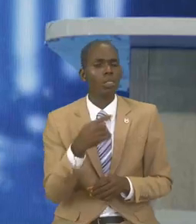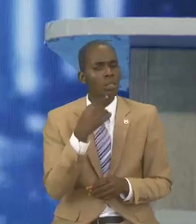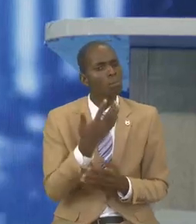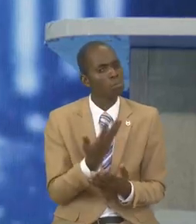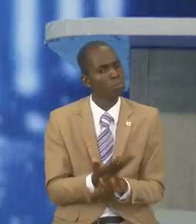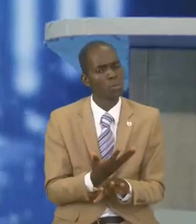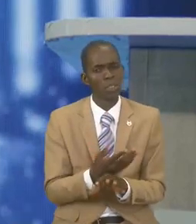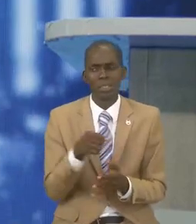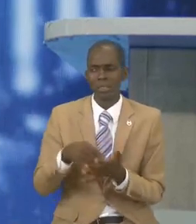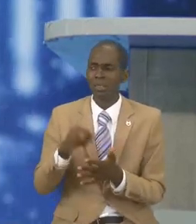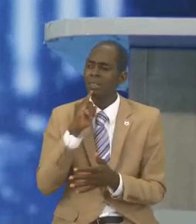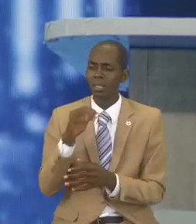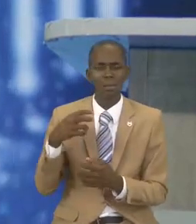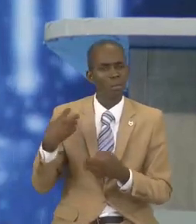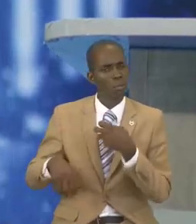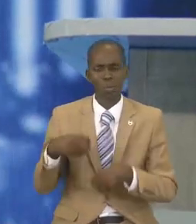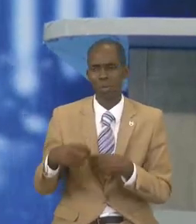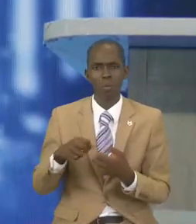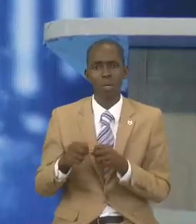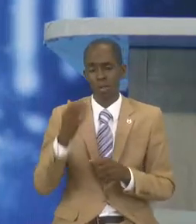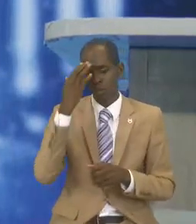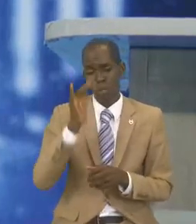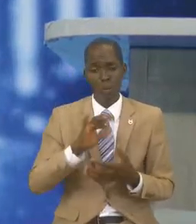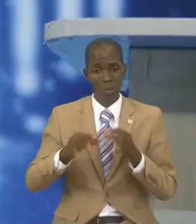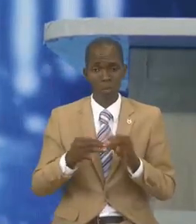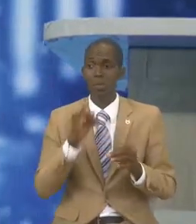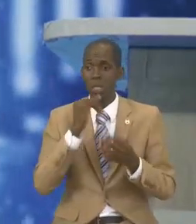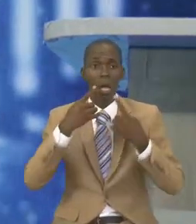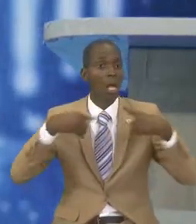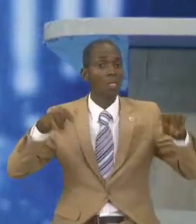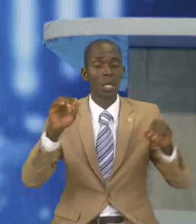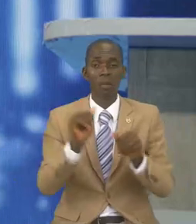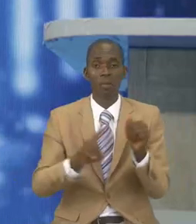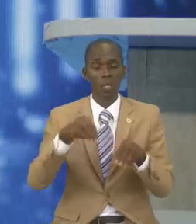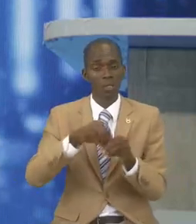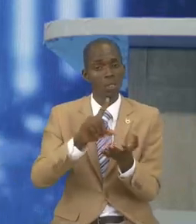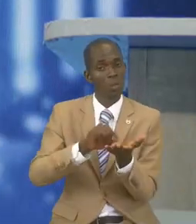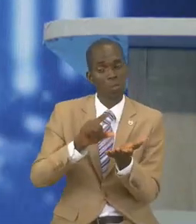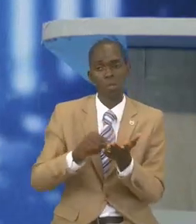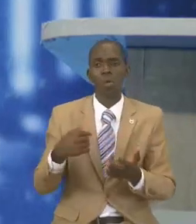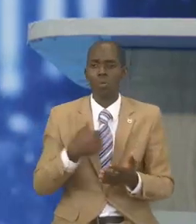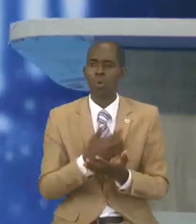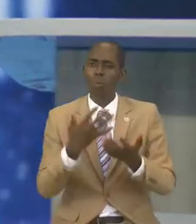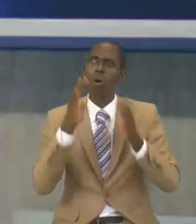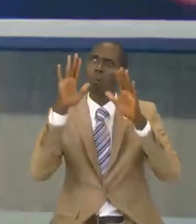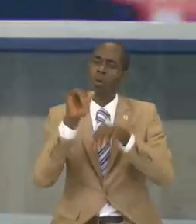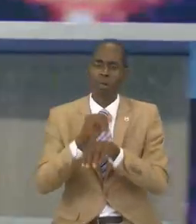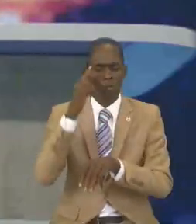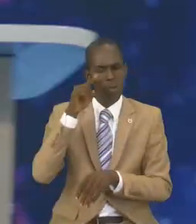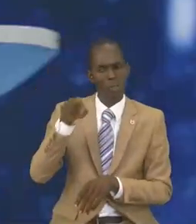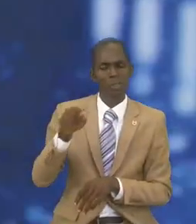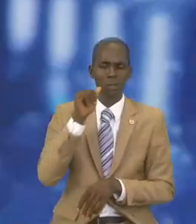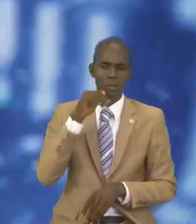plaît, c'est un problème difficile, hein. Vous nous connaissez. Et l'histoire était racontée dans les journaux. On veut un miracle pour cet